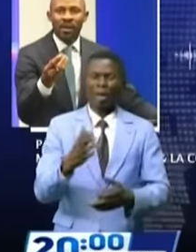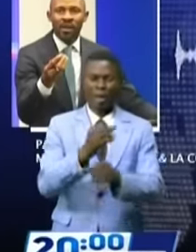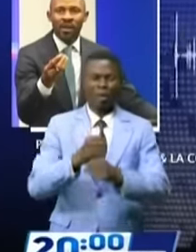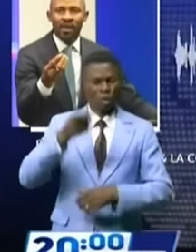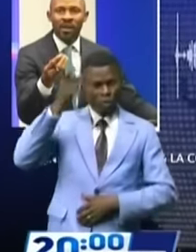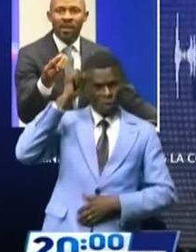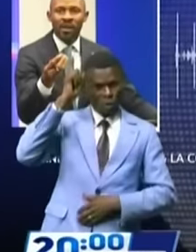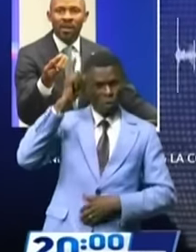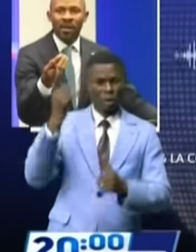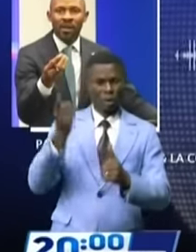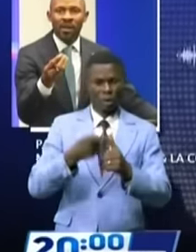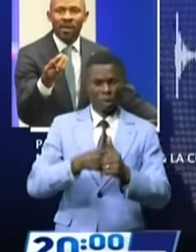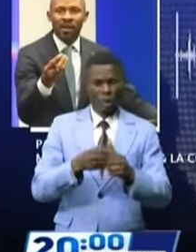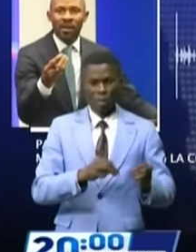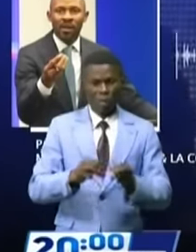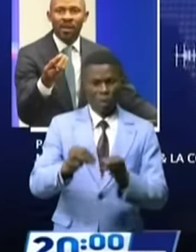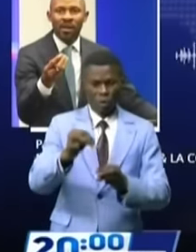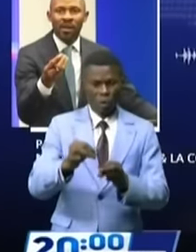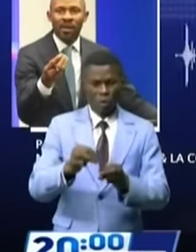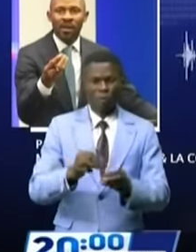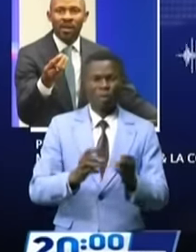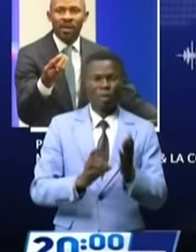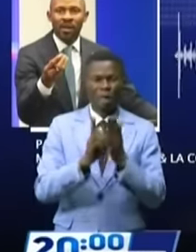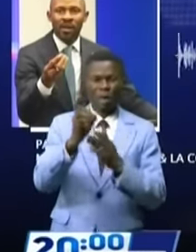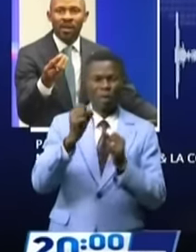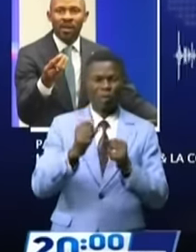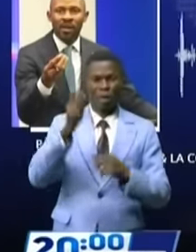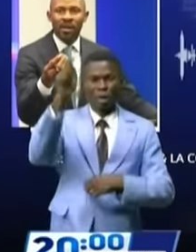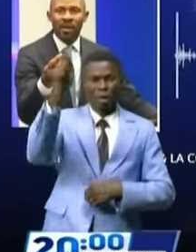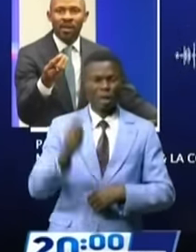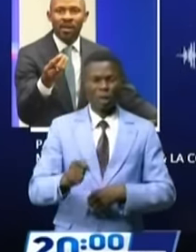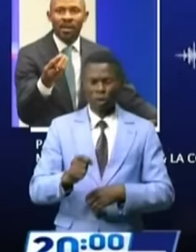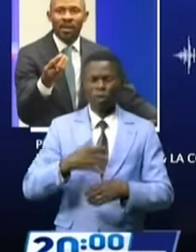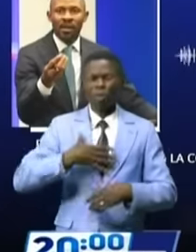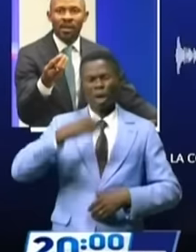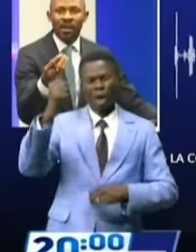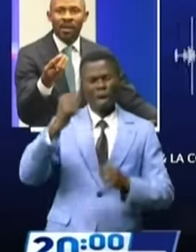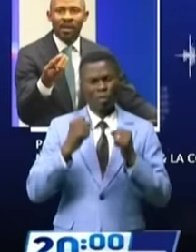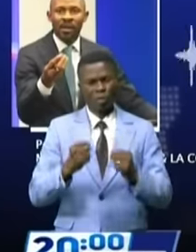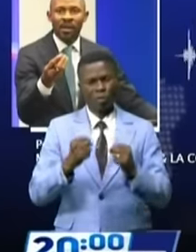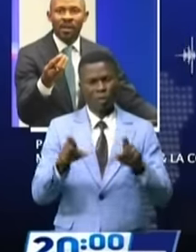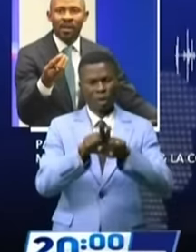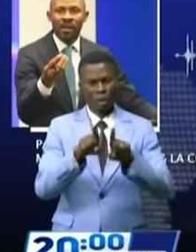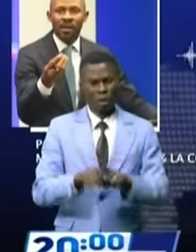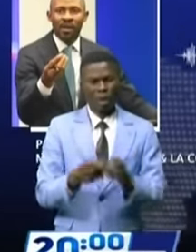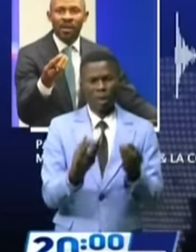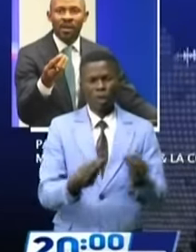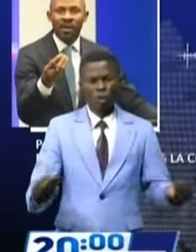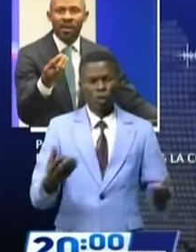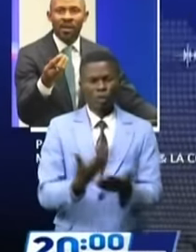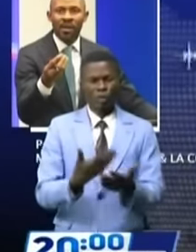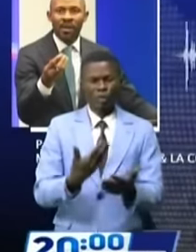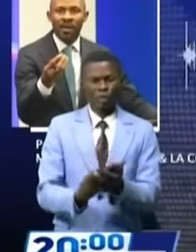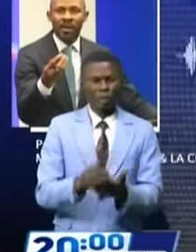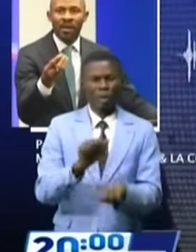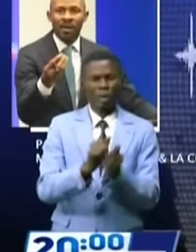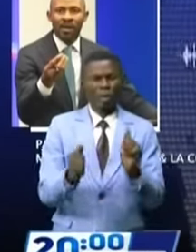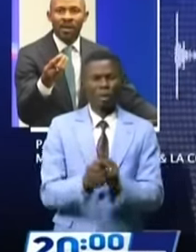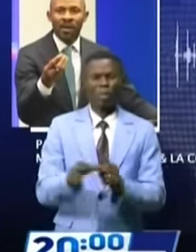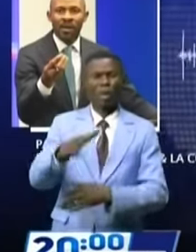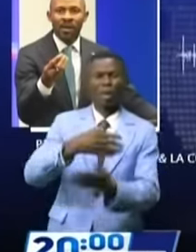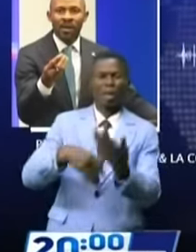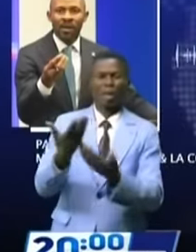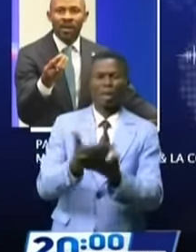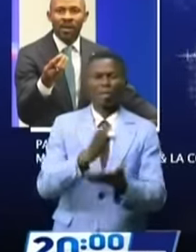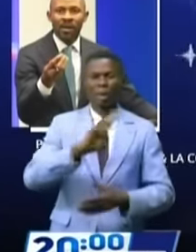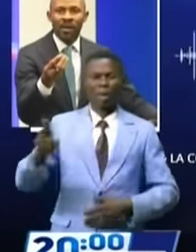notamment dans notre stratégie de monter en puissance nos forces armées de la République démocratique du Congo et pour régler de manière définitive le problème d'insécurité dans